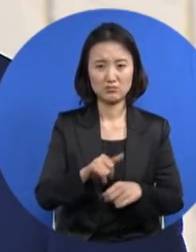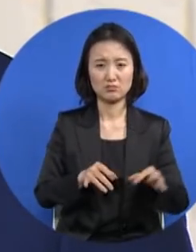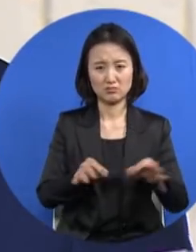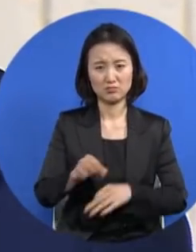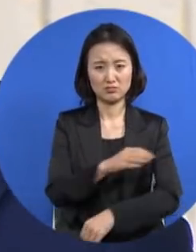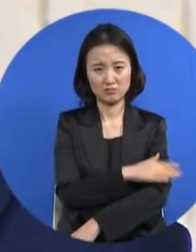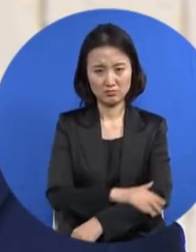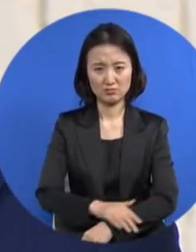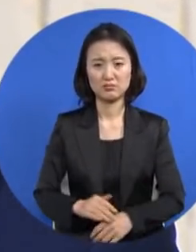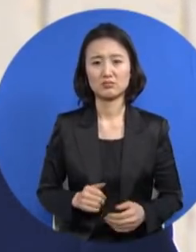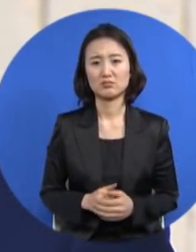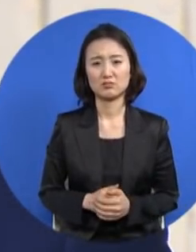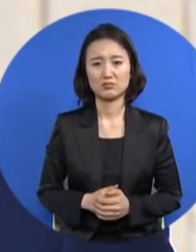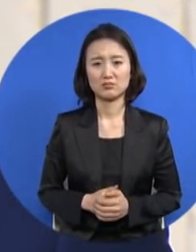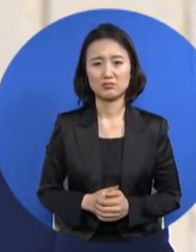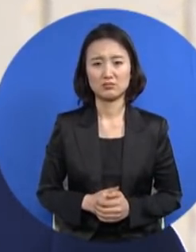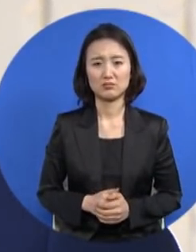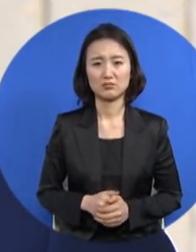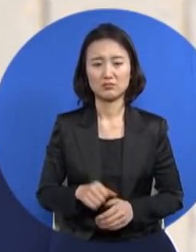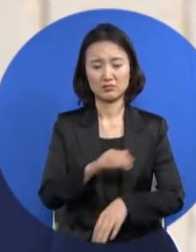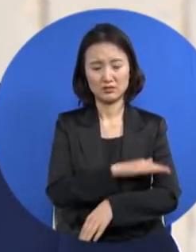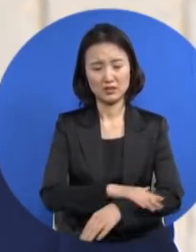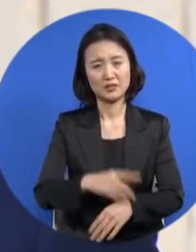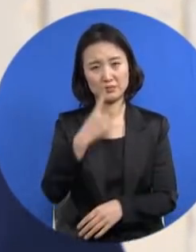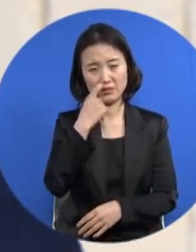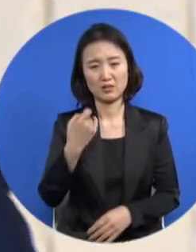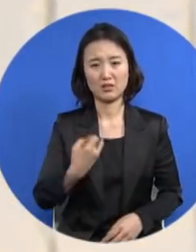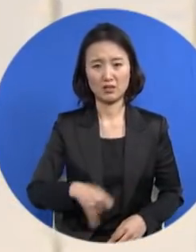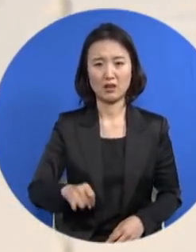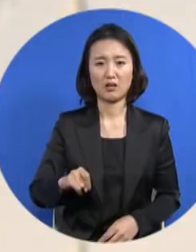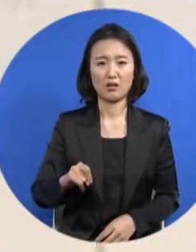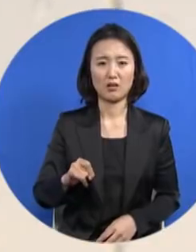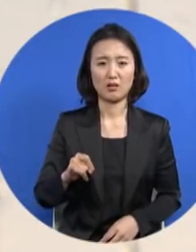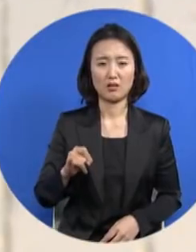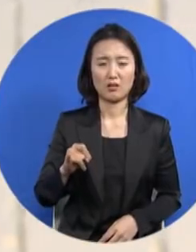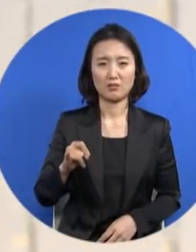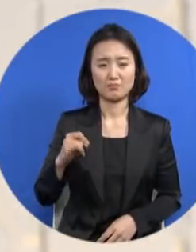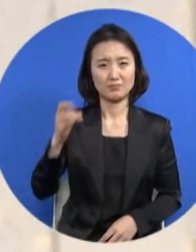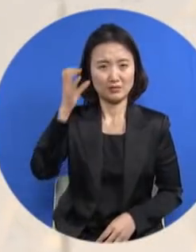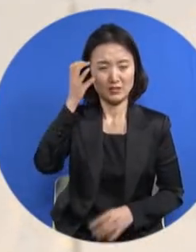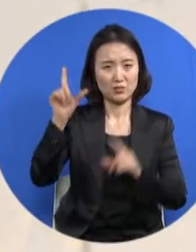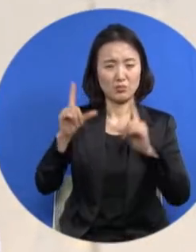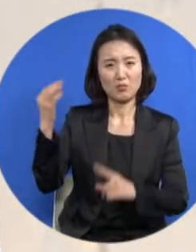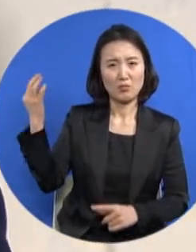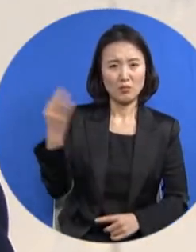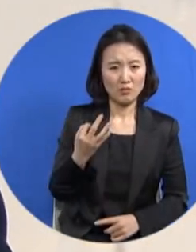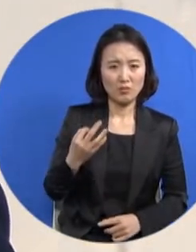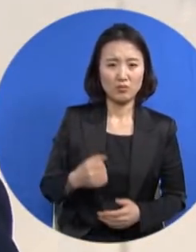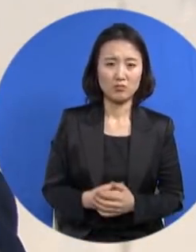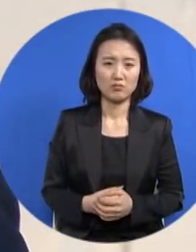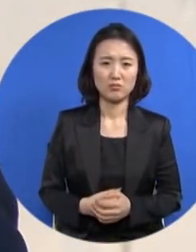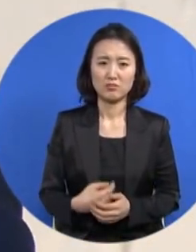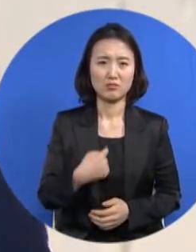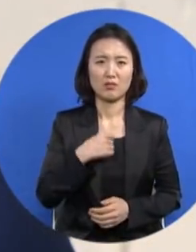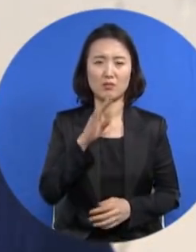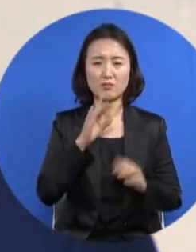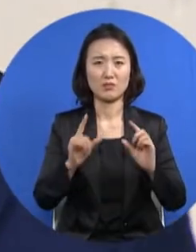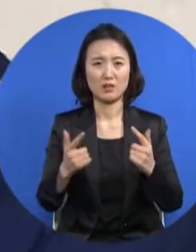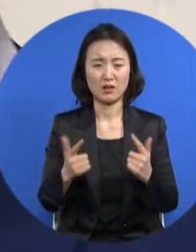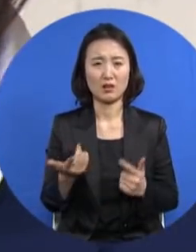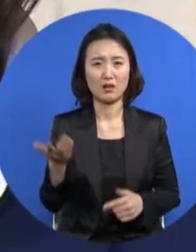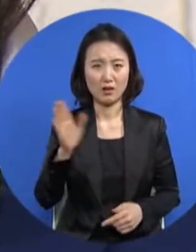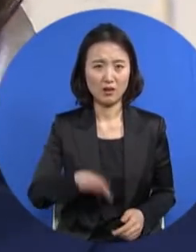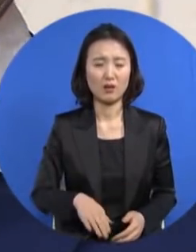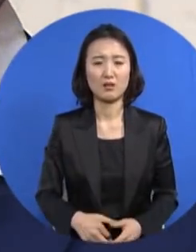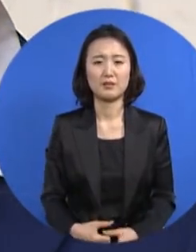잘하고 굉장히 잘난 우리 딸 이런 엄마의 모습이 저한테 보이는 거예요. 정반대인 저의